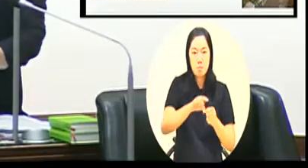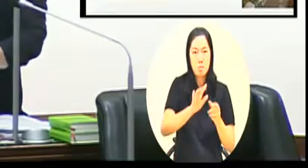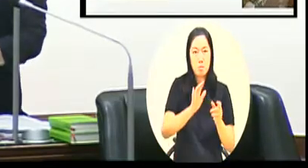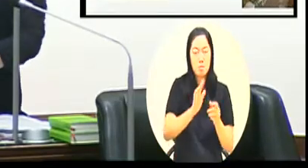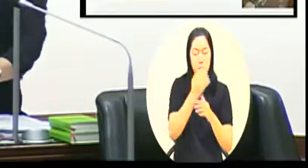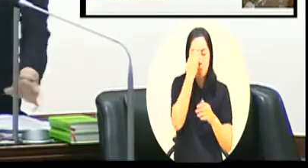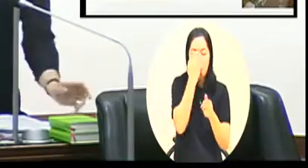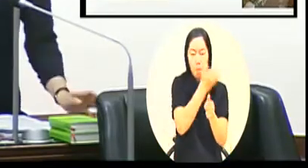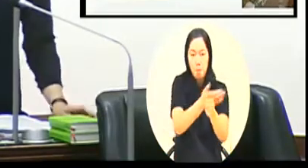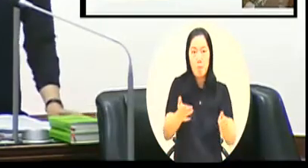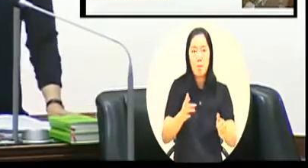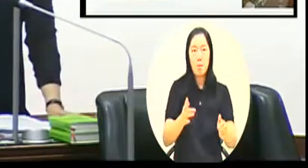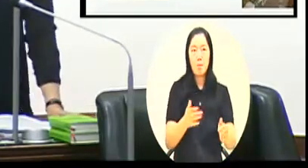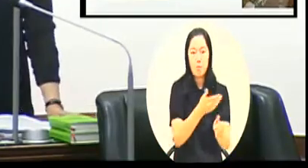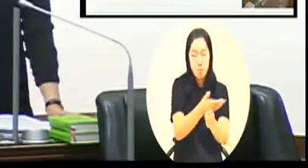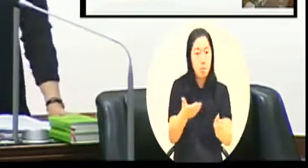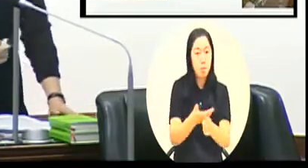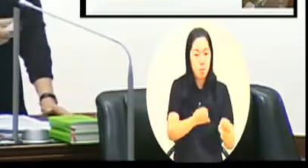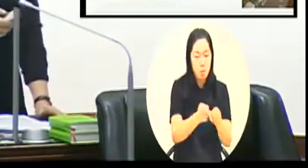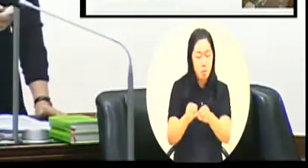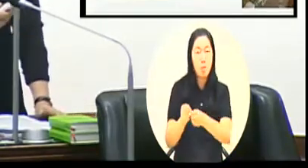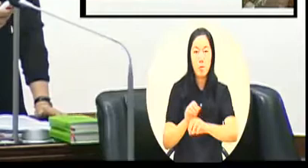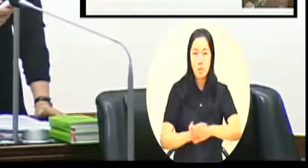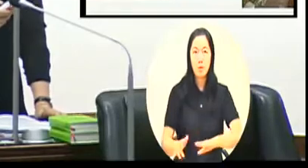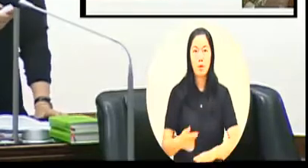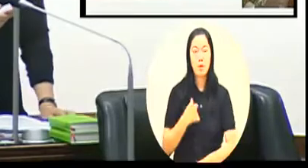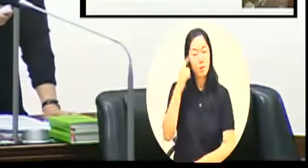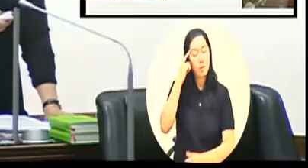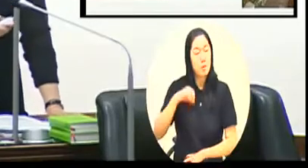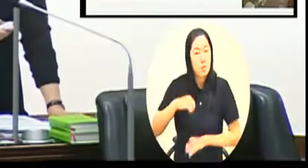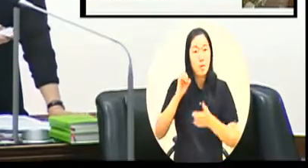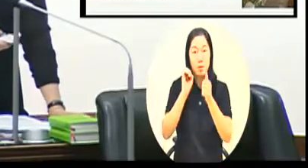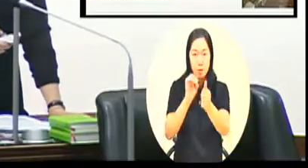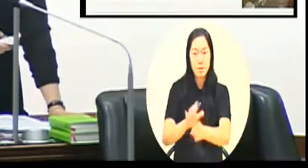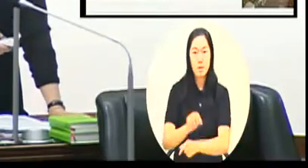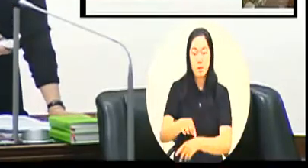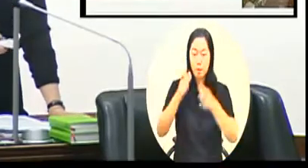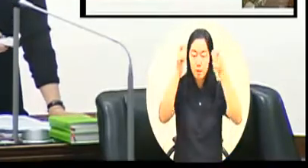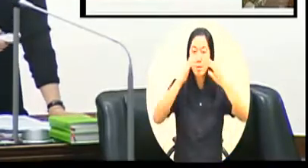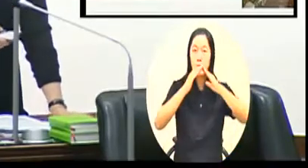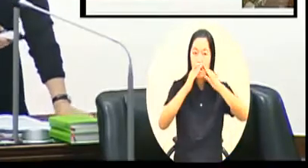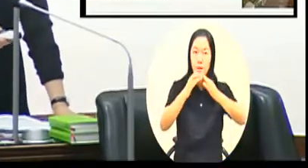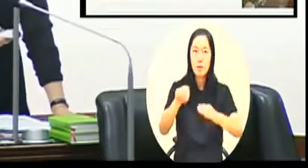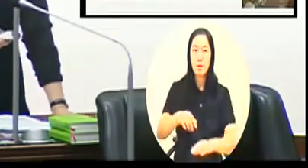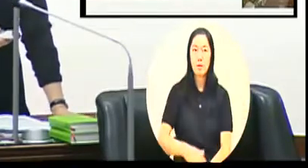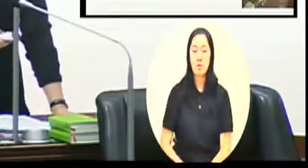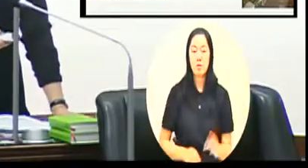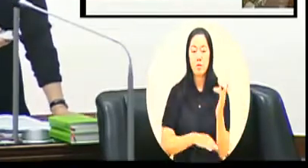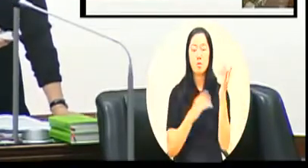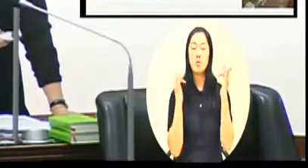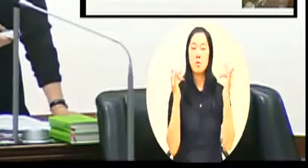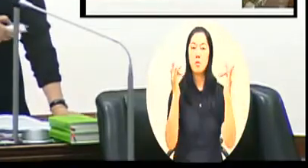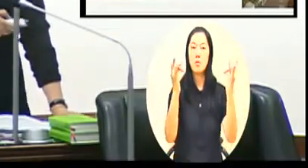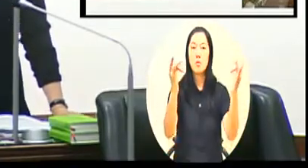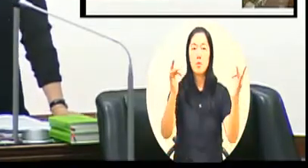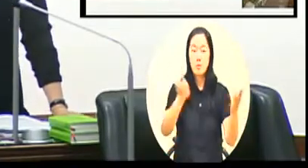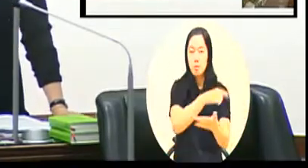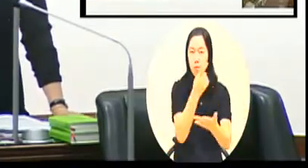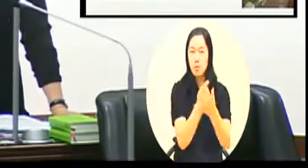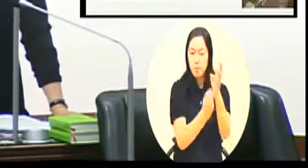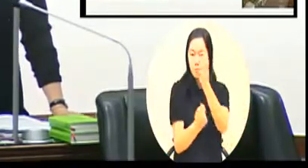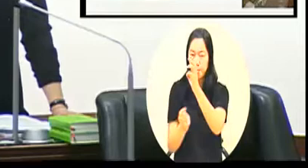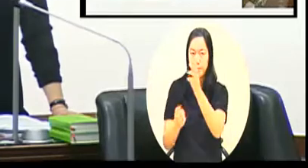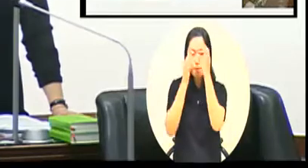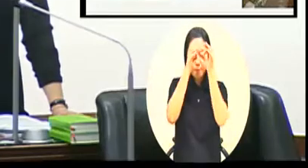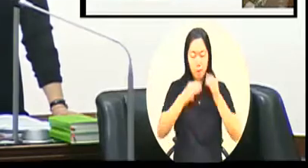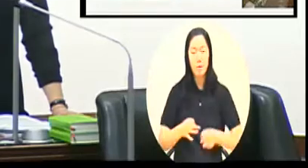砖又把它破坏掉了哈。所以我会建议局长把我们高雄市的一些行道树全部做一个通盘的检